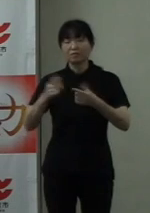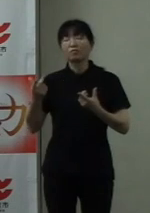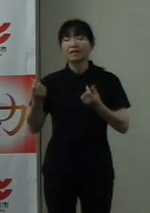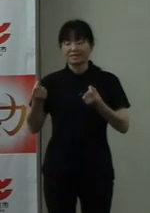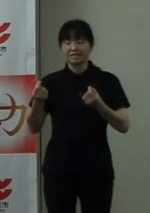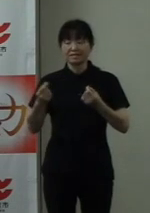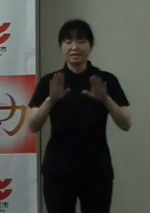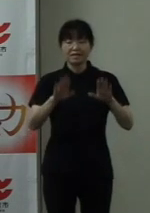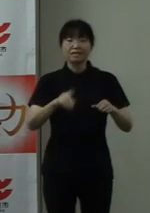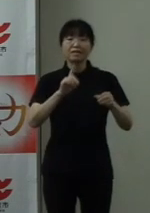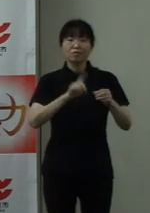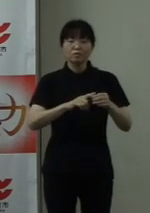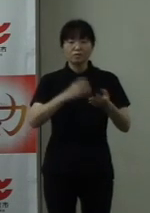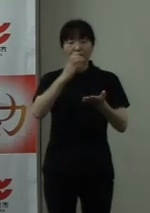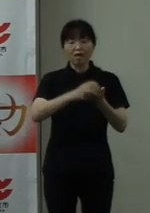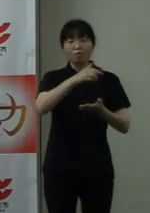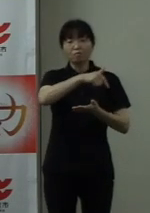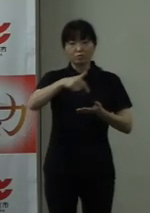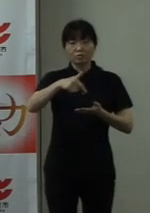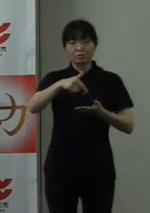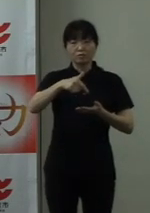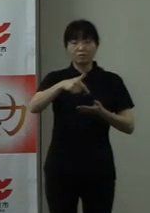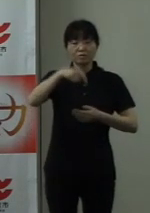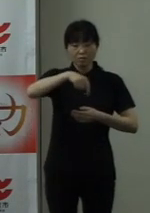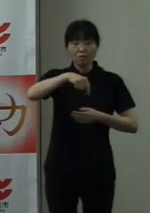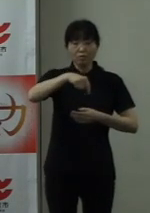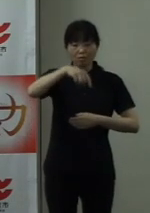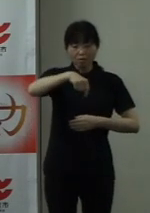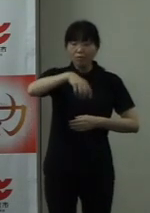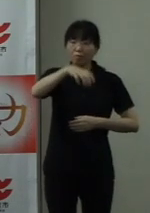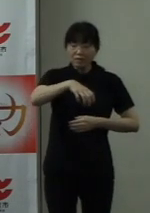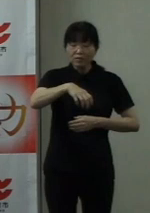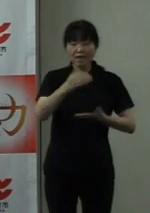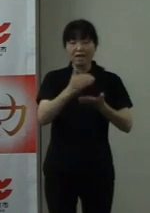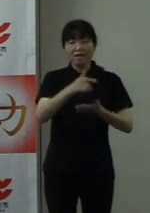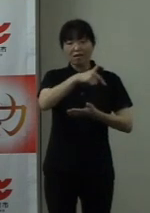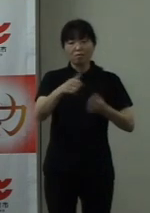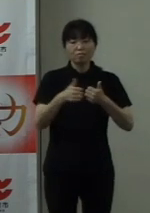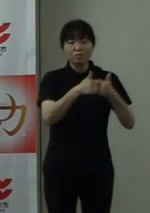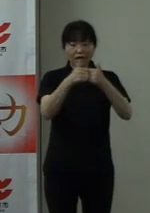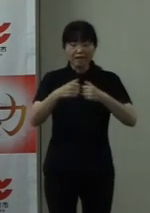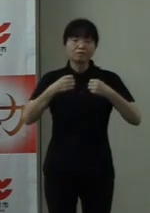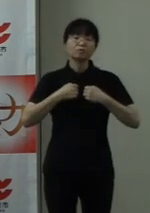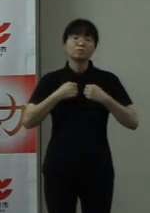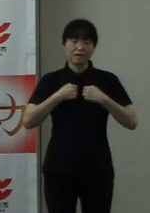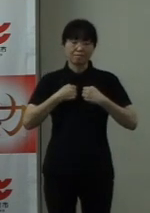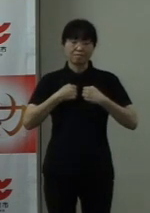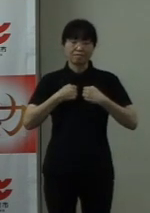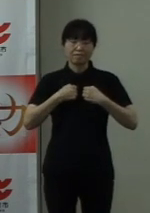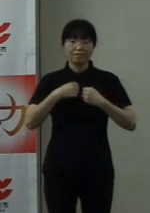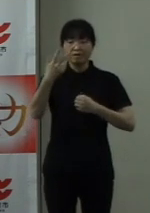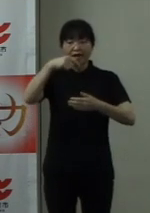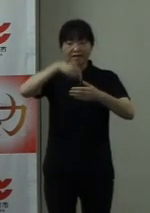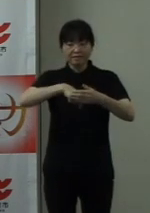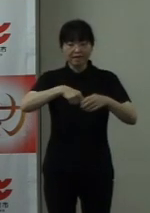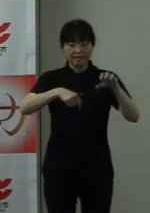は、本部の、ここの、この会場ですね、ここで本部会議の訓練等をはじめ、それから、市内で